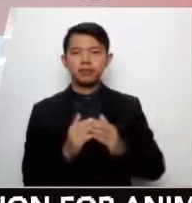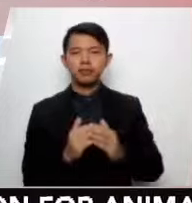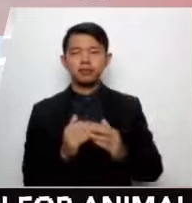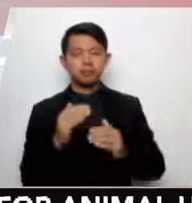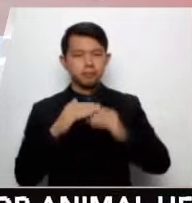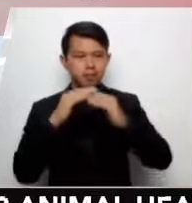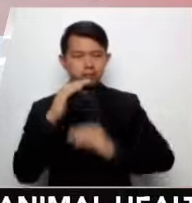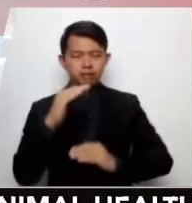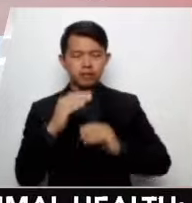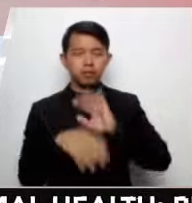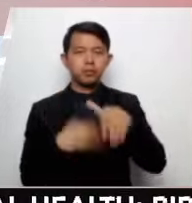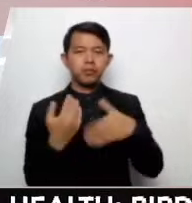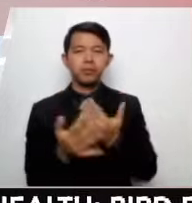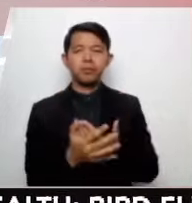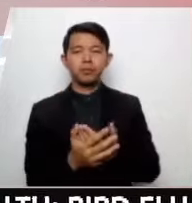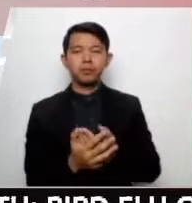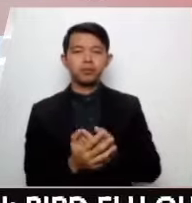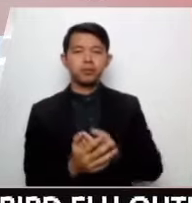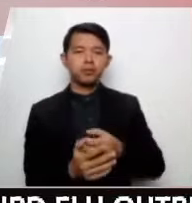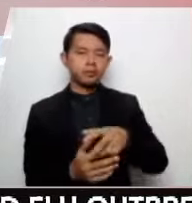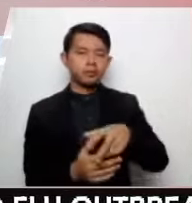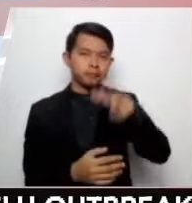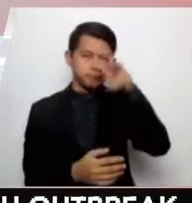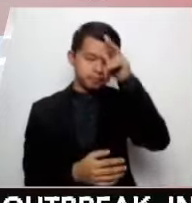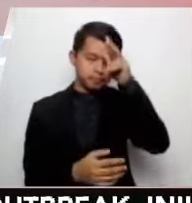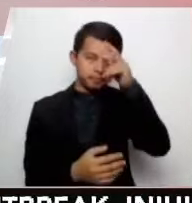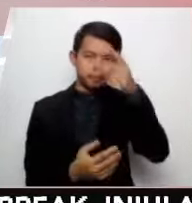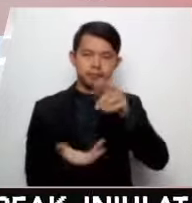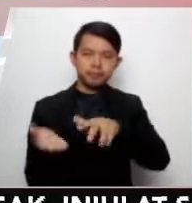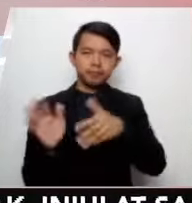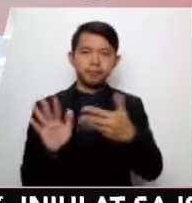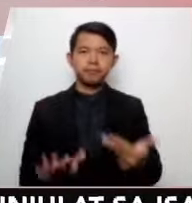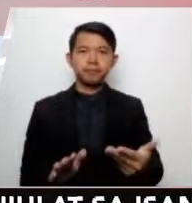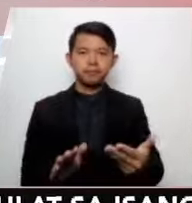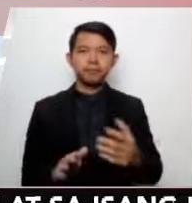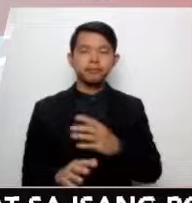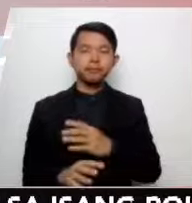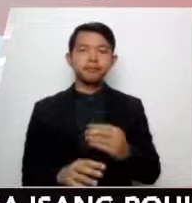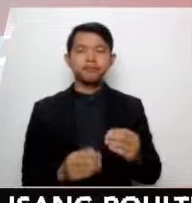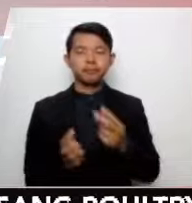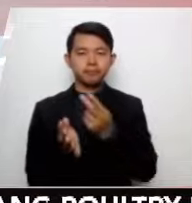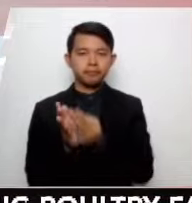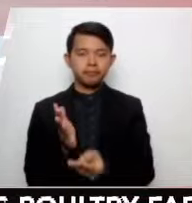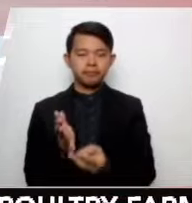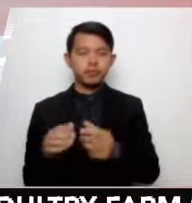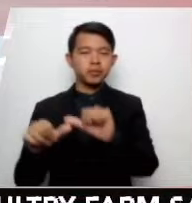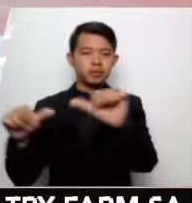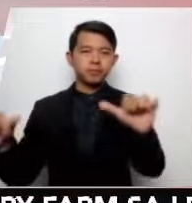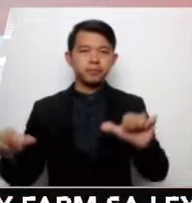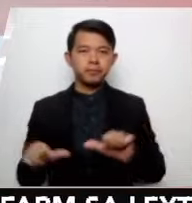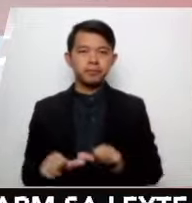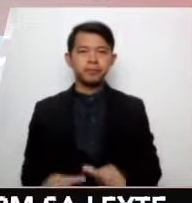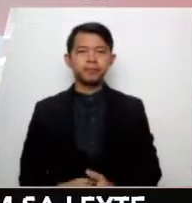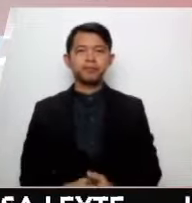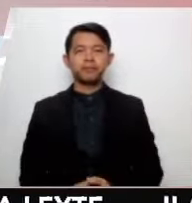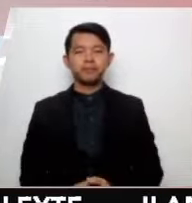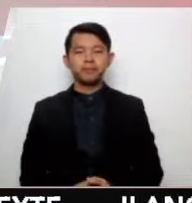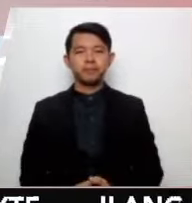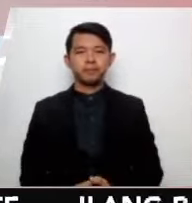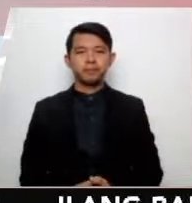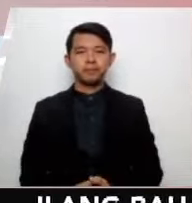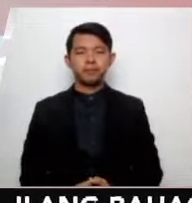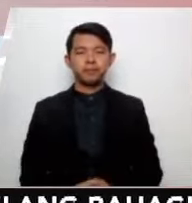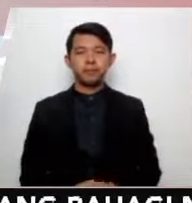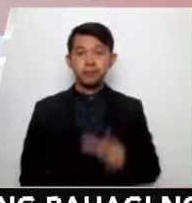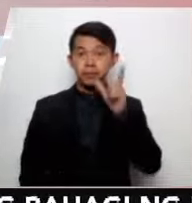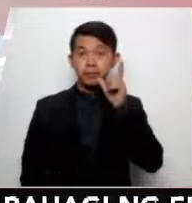Birds na Ah namatay at kinal natin dito sa area na ito MM MM bukod po sa Leyte may ibang lugar pa